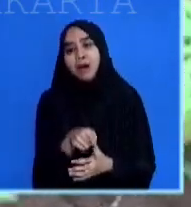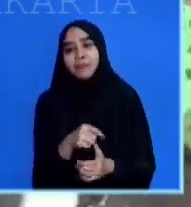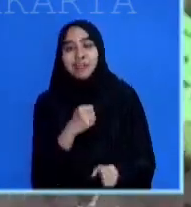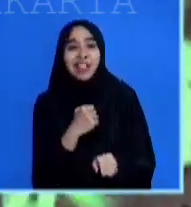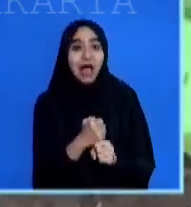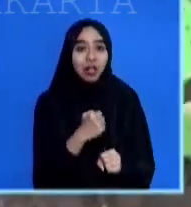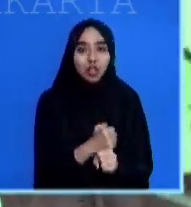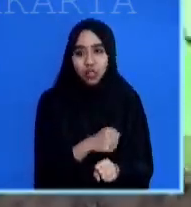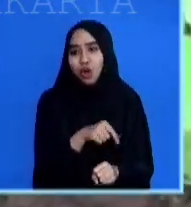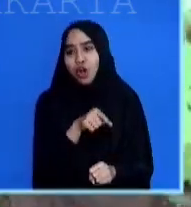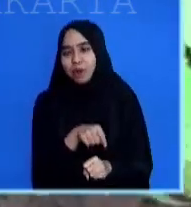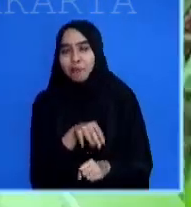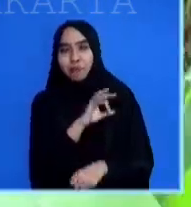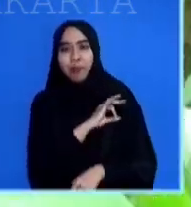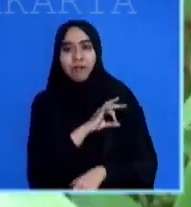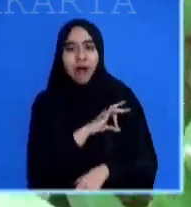kath